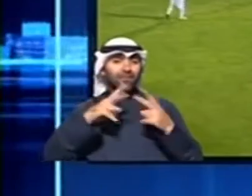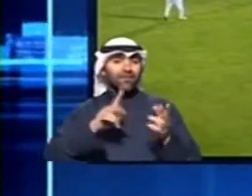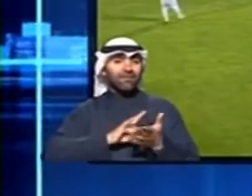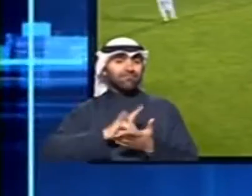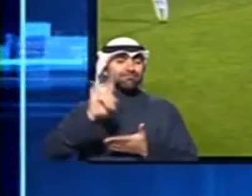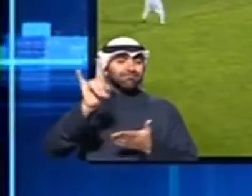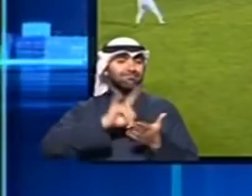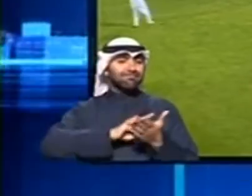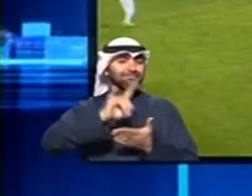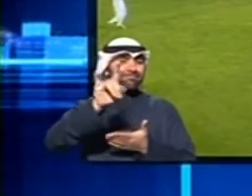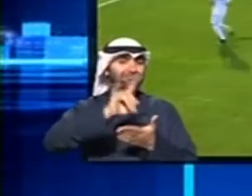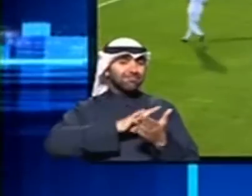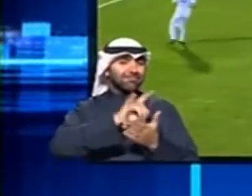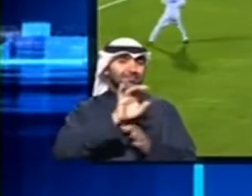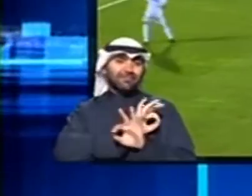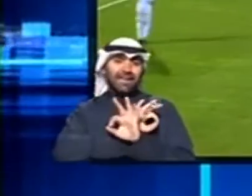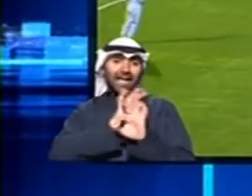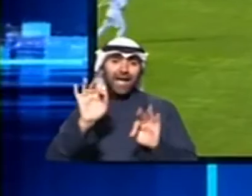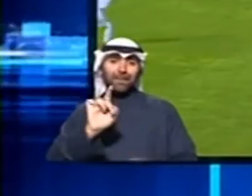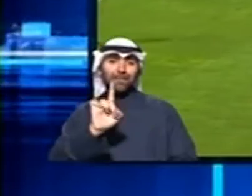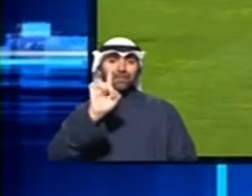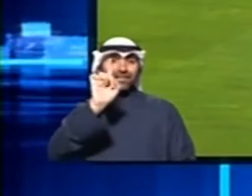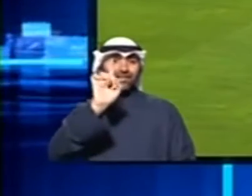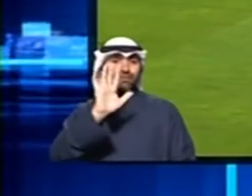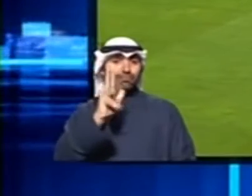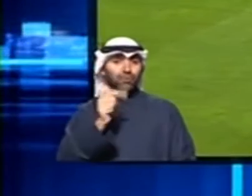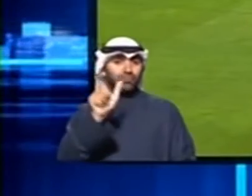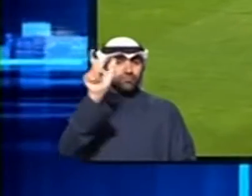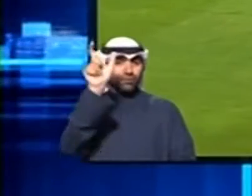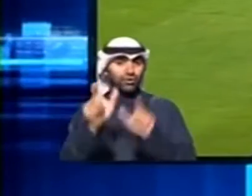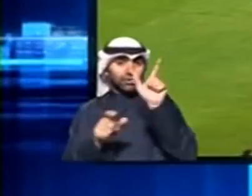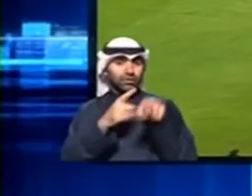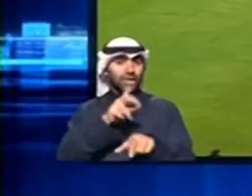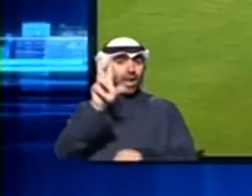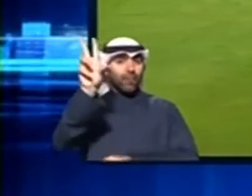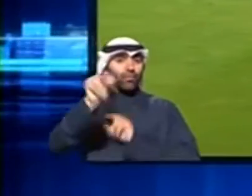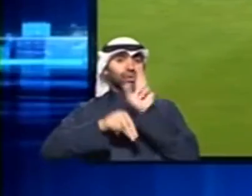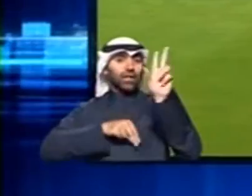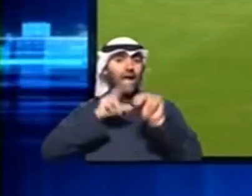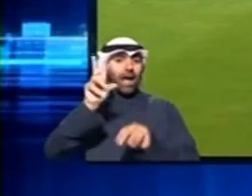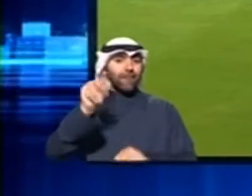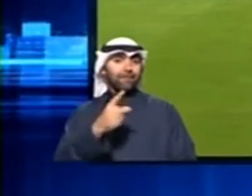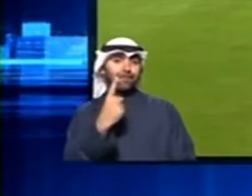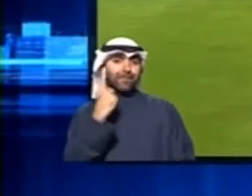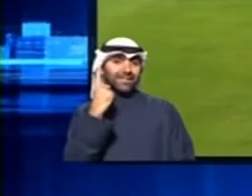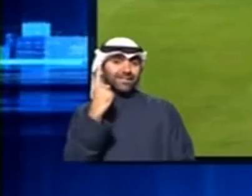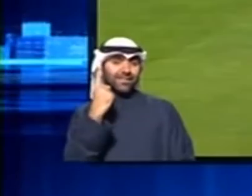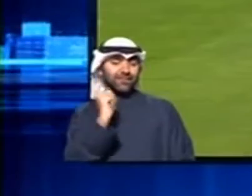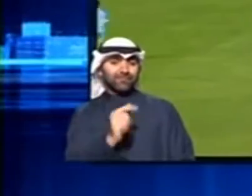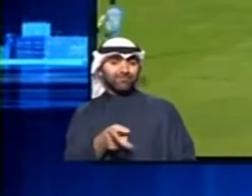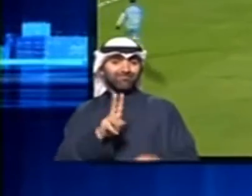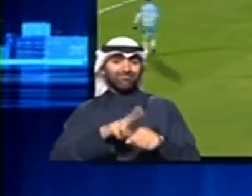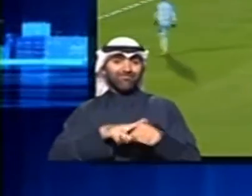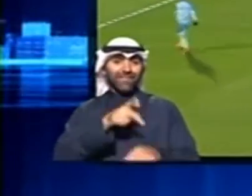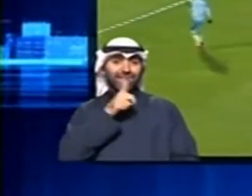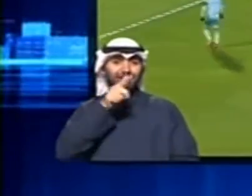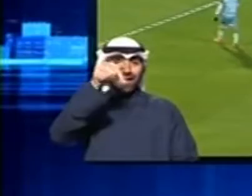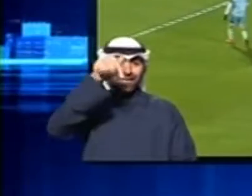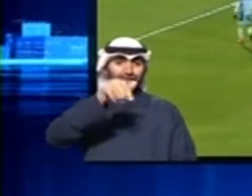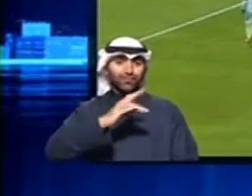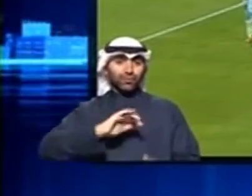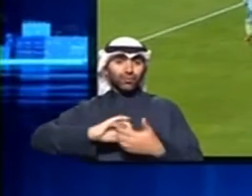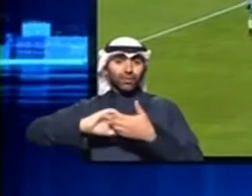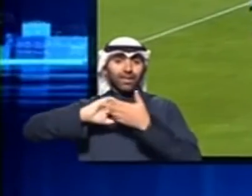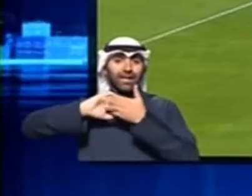وابتدائي من خلال السماح فقط للاعبين المنتخبات الوطنيه اللي يثبت الاتحاد بان